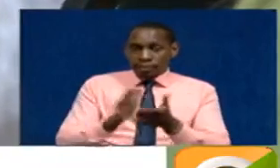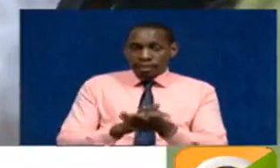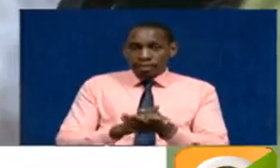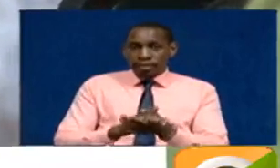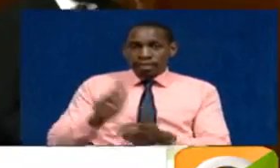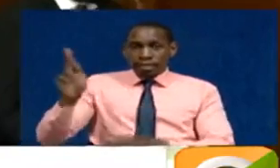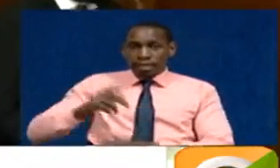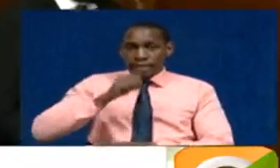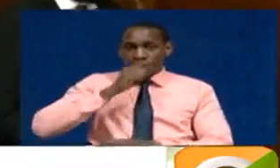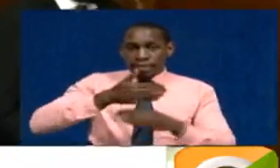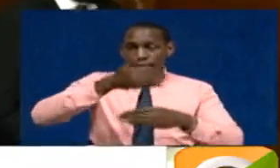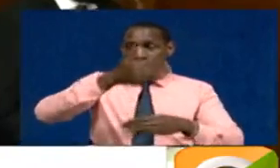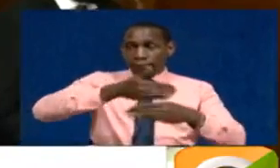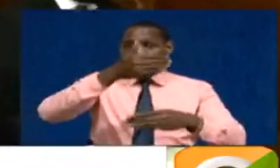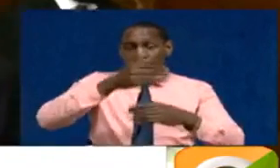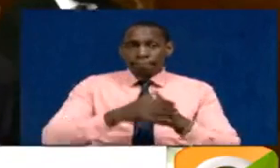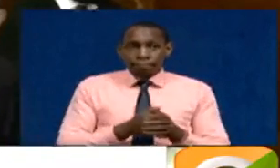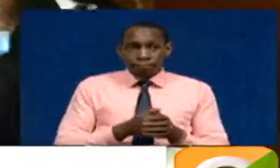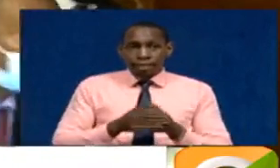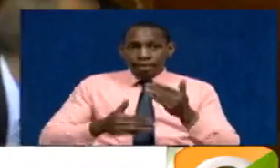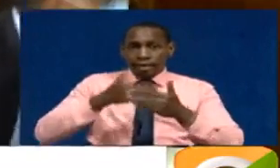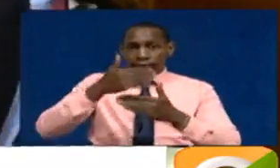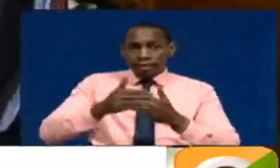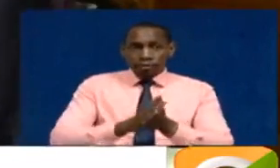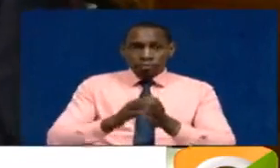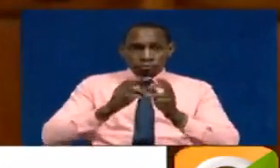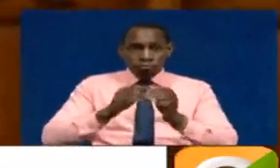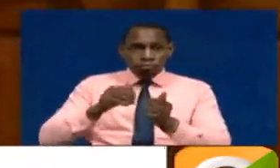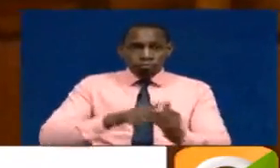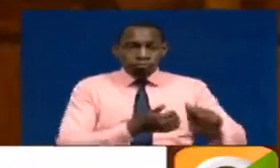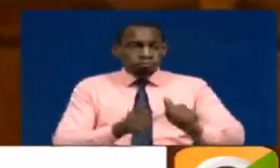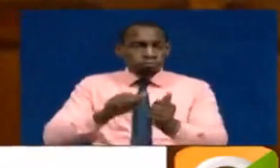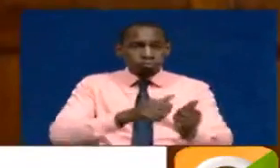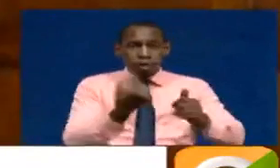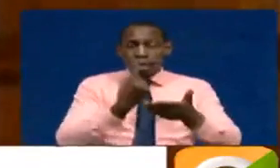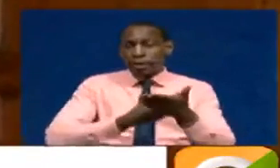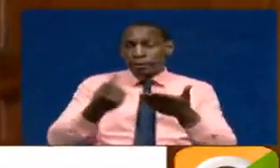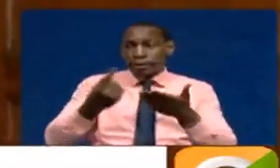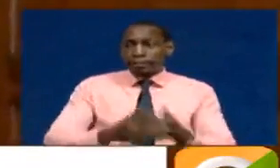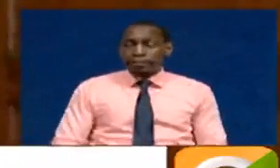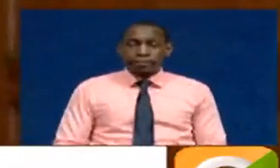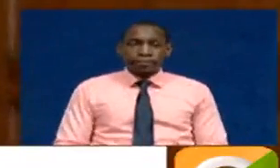la Isebania mpaka wa Kenya na Tanzania baada ya kutafutwa kwa zaidi ya wiki moja.